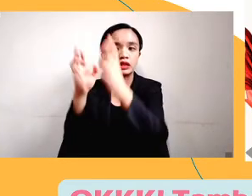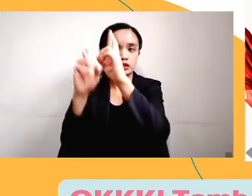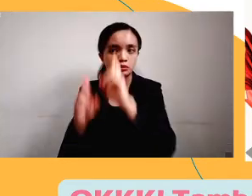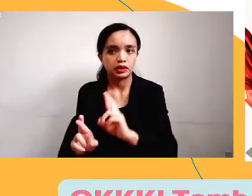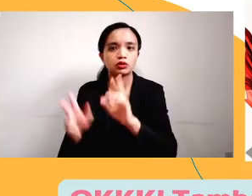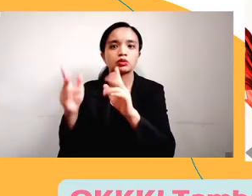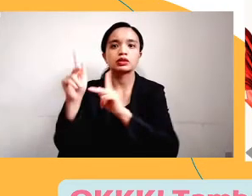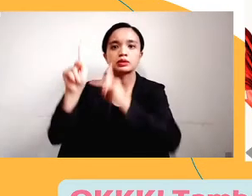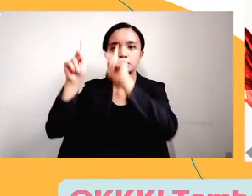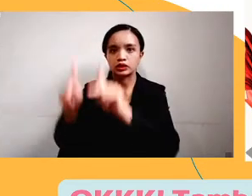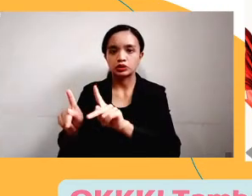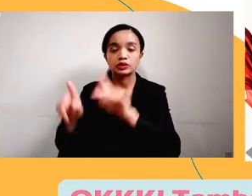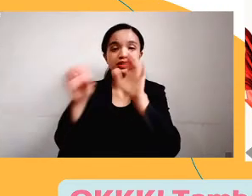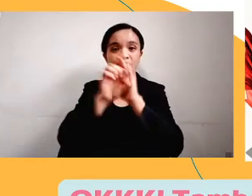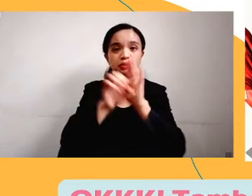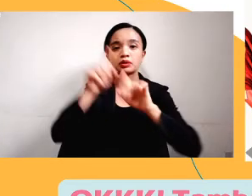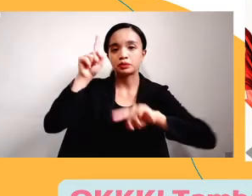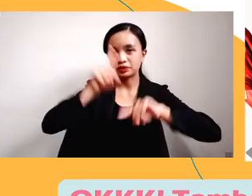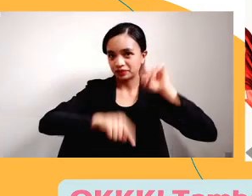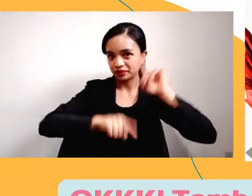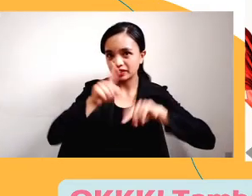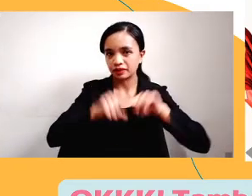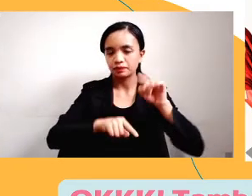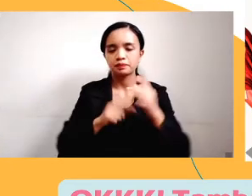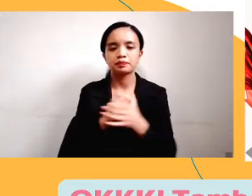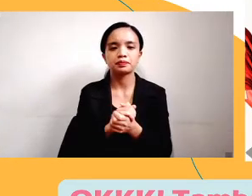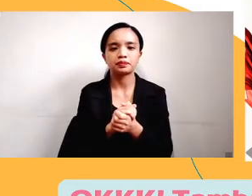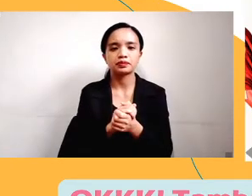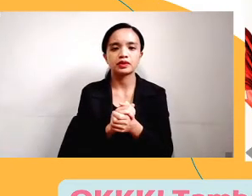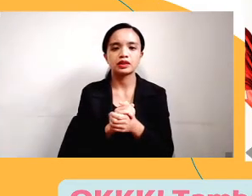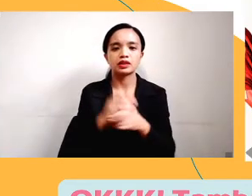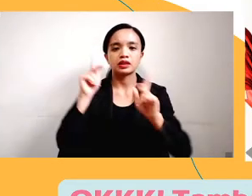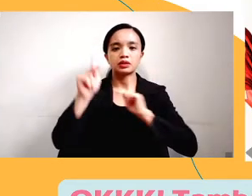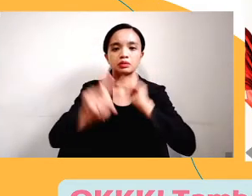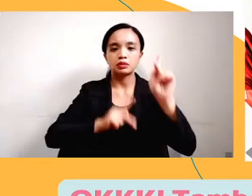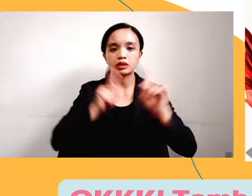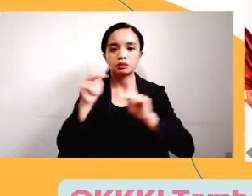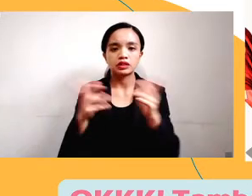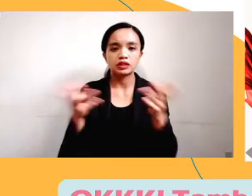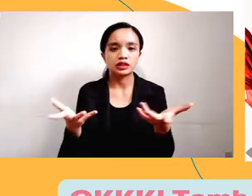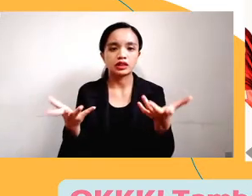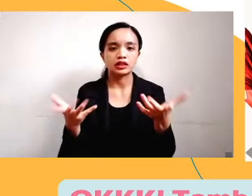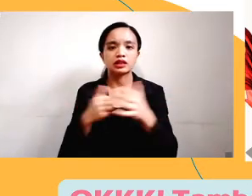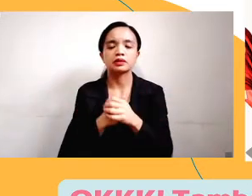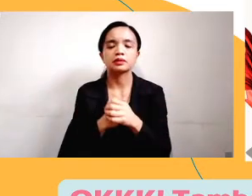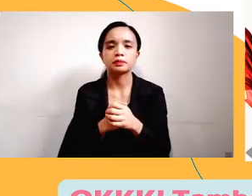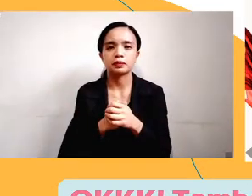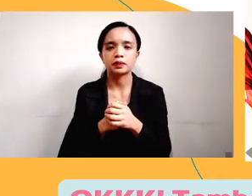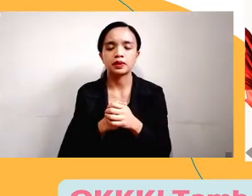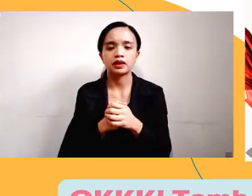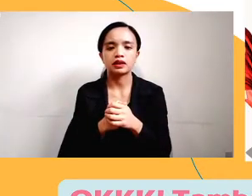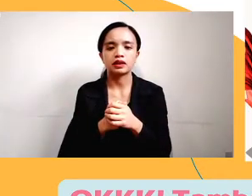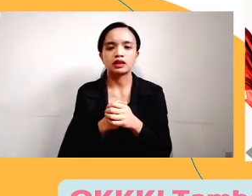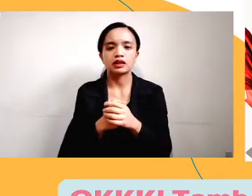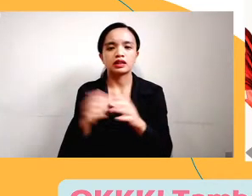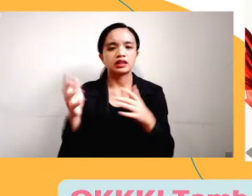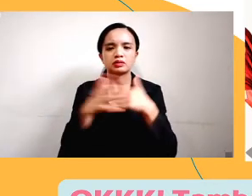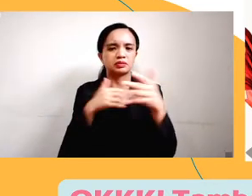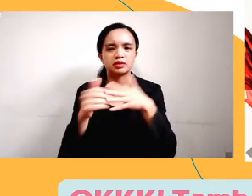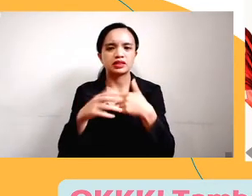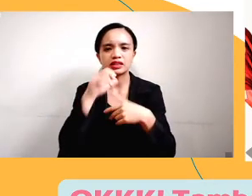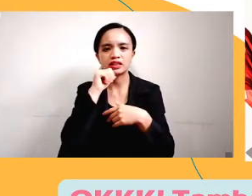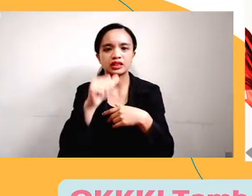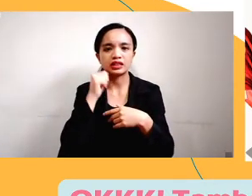Okay? Ating mga kaibigan, yung mga tao na nasa ating pamayanan, kahit hindi natin sila kilala,